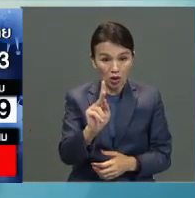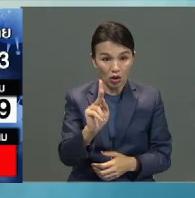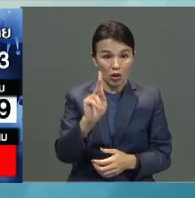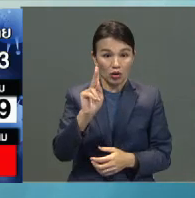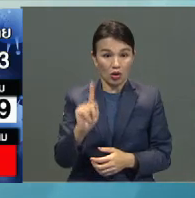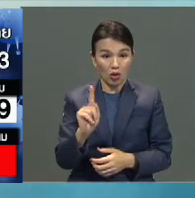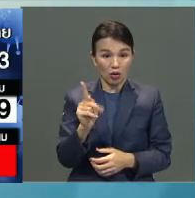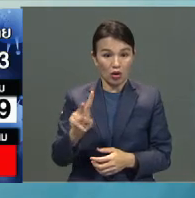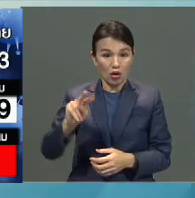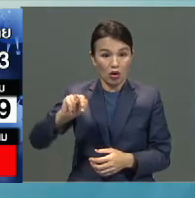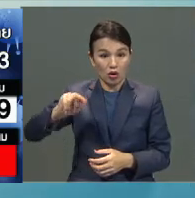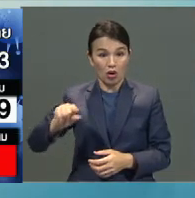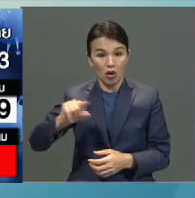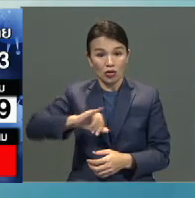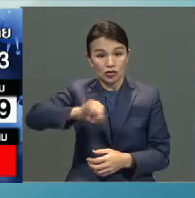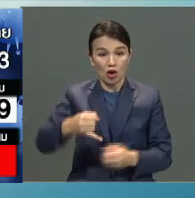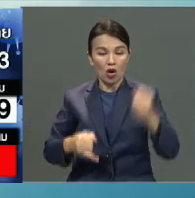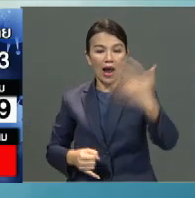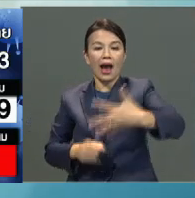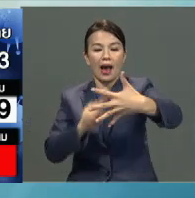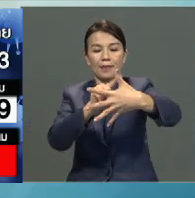งวดแล้วนะครับก็คือกิจกรรมด้านเศรษฐกิจและการดำเนินชีวิตในข้อย่อยนี้จะมีอยู่ใกขอคองอจอก็คือ5ด้านนะครับมาร่วมกับตัวนี้นะครับก็คืออันแรกก็คือการจัดประชุมอบรม